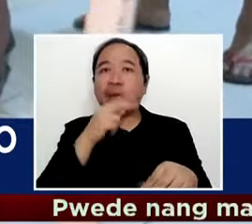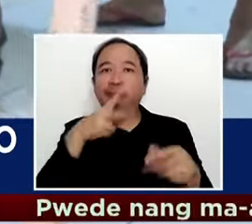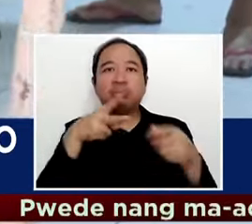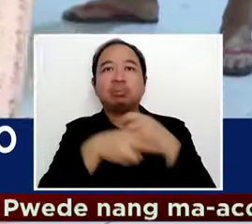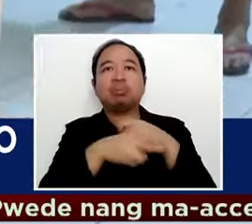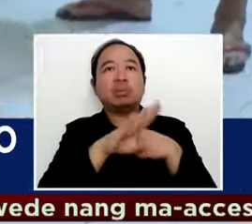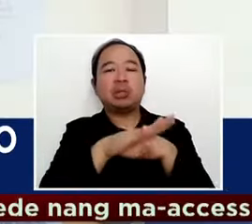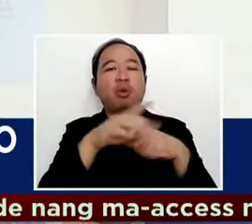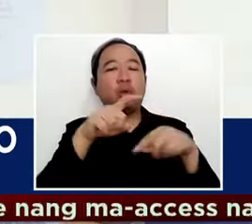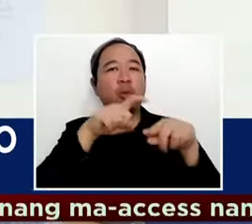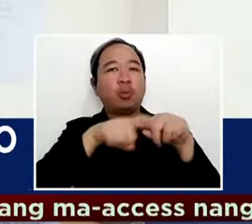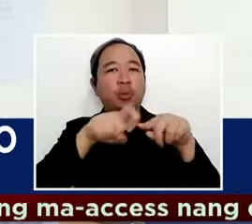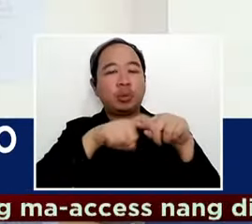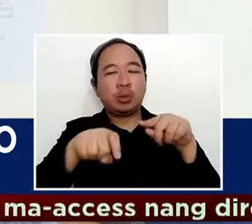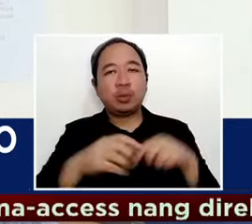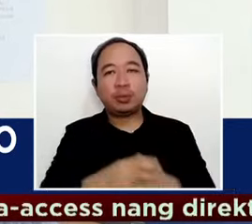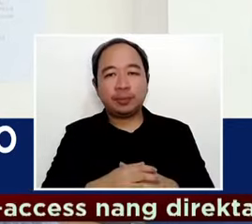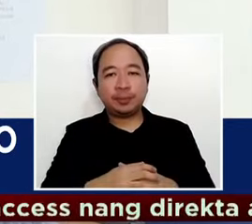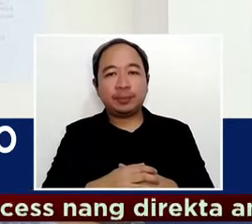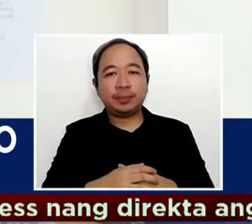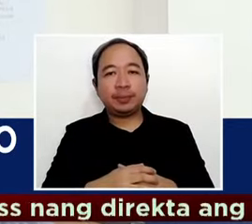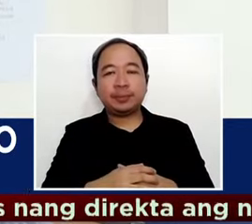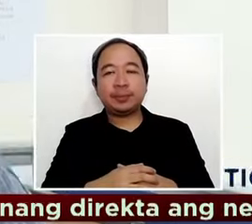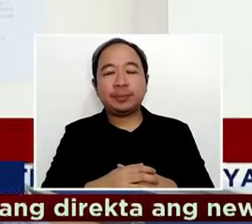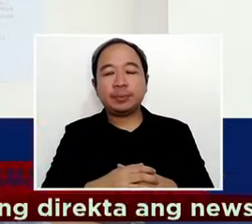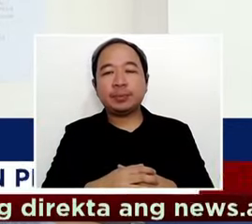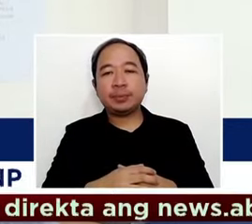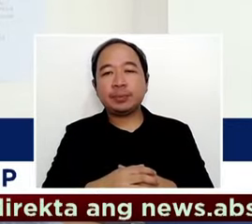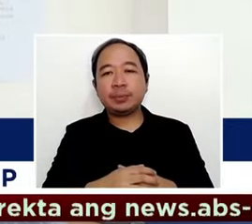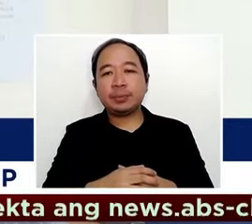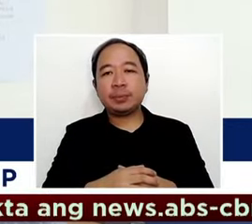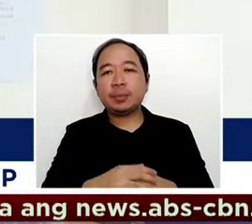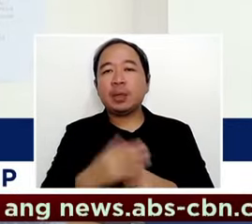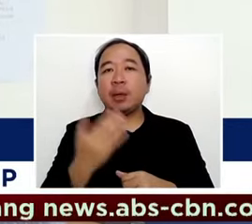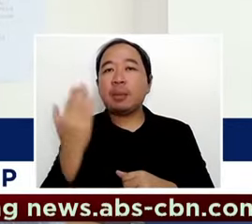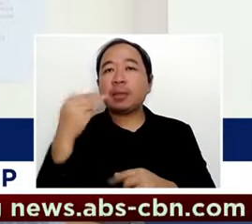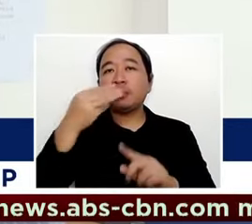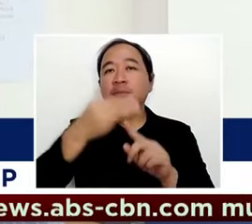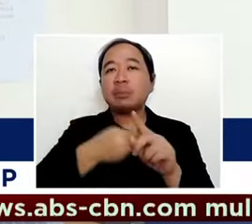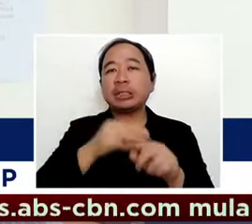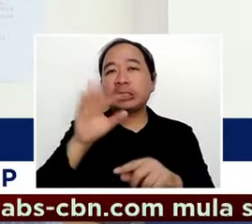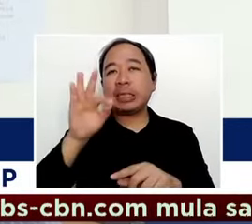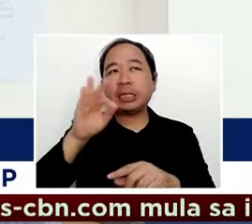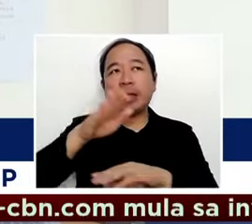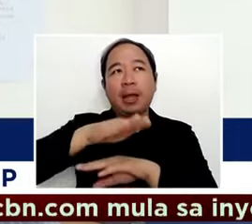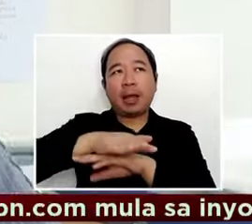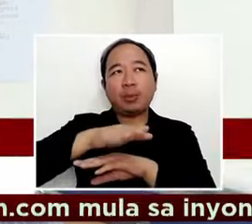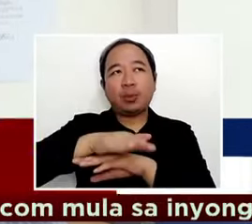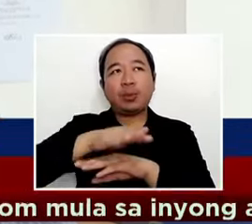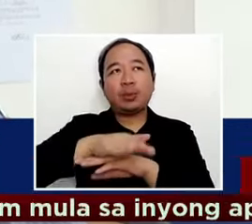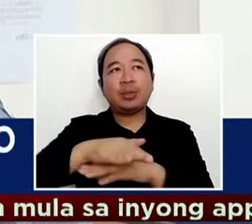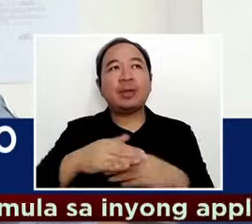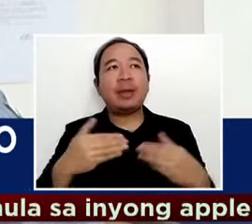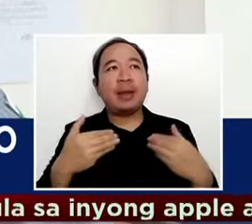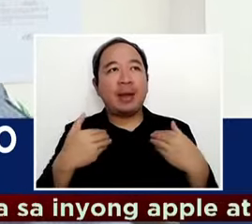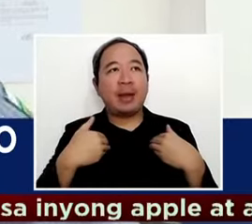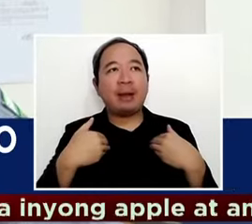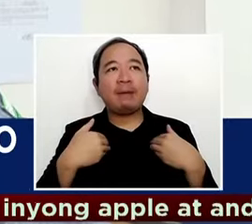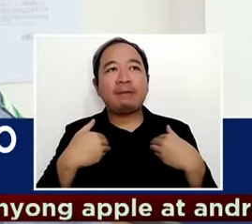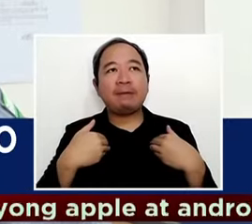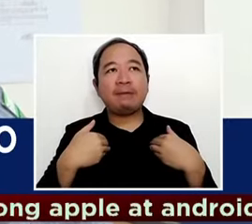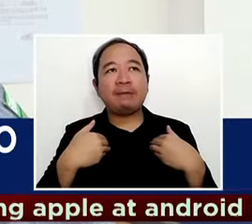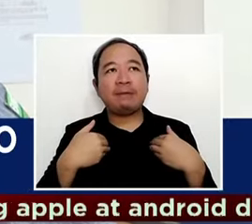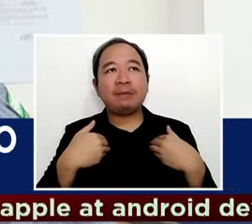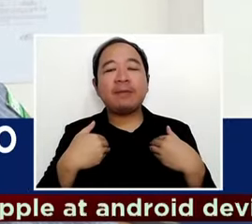kuryente ng mga biktima. Bandang hapon ng March 9, nag-report sila sa amin na meron daw nagpapanggap na taga